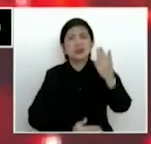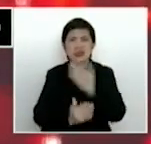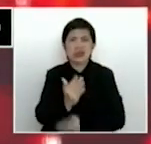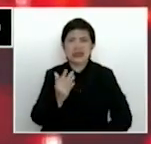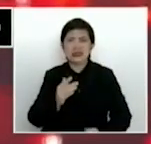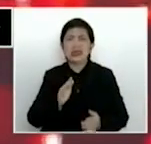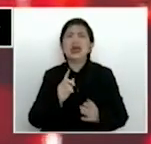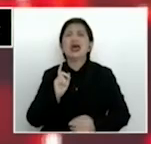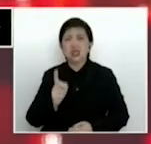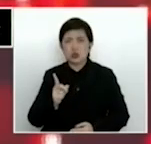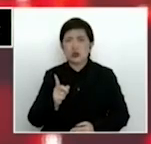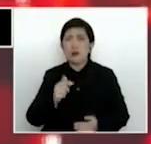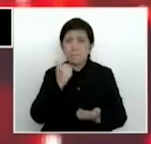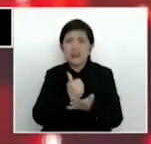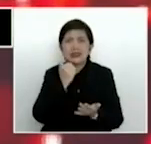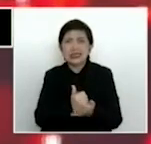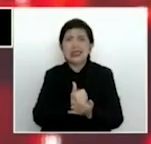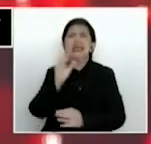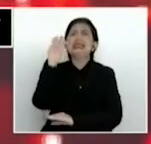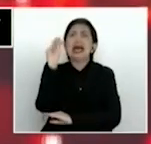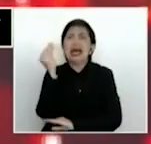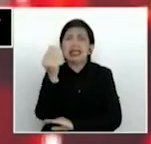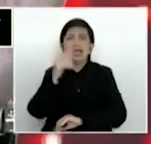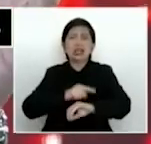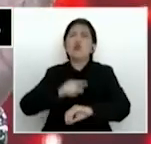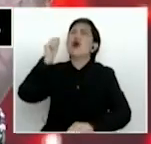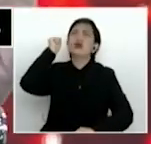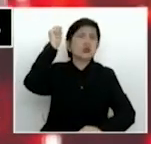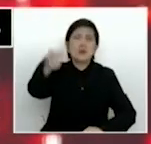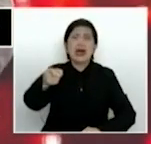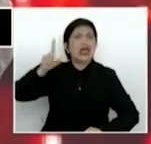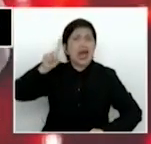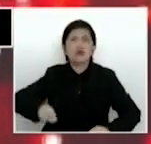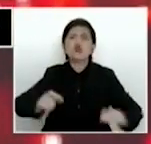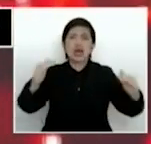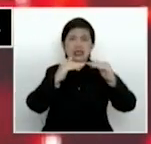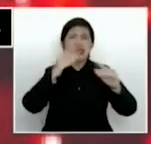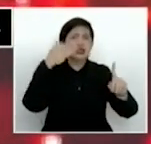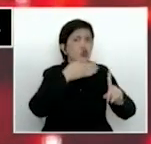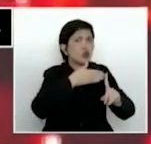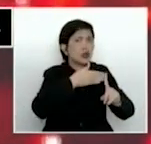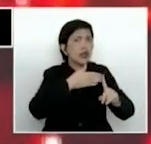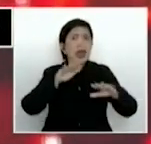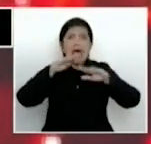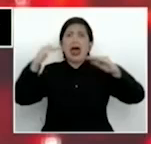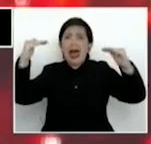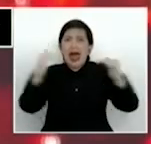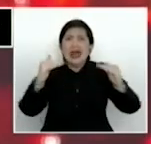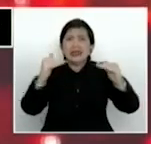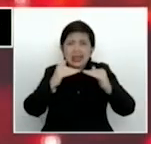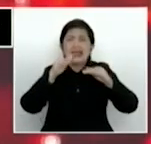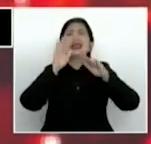Jakarta di masa depan harus berkeadilan tujuan negara Hanya dua adil dan makmur Maka